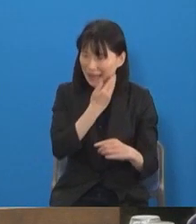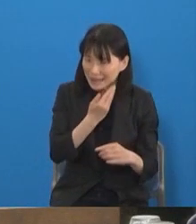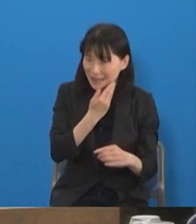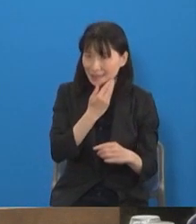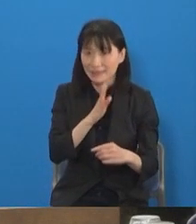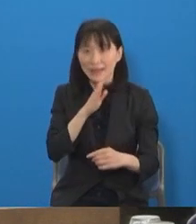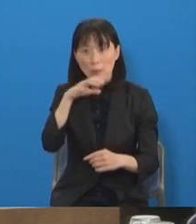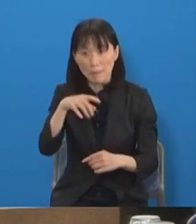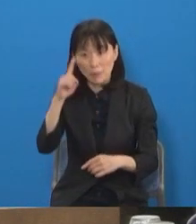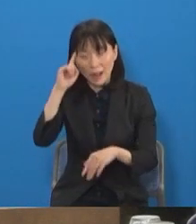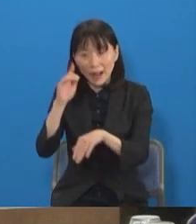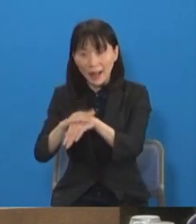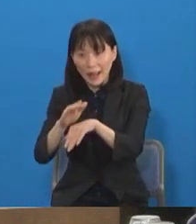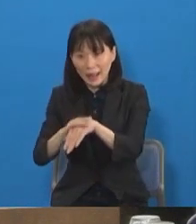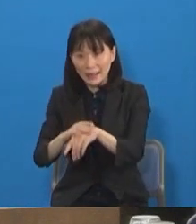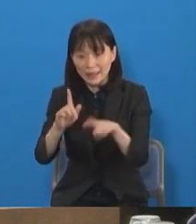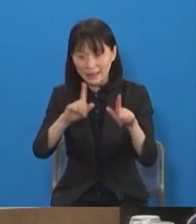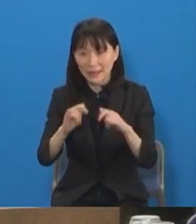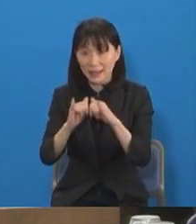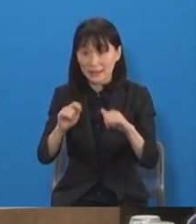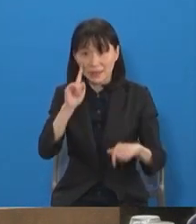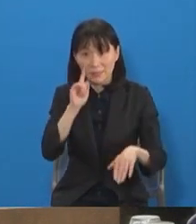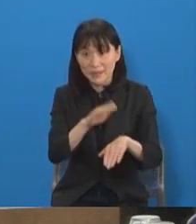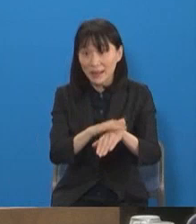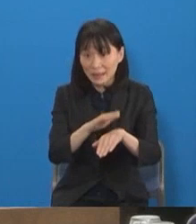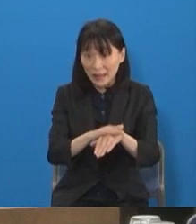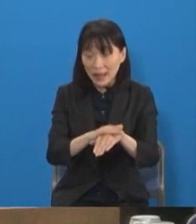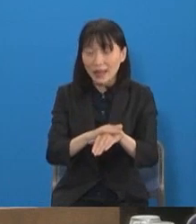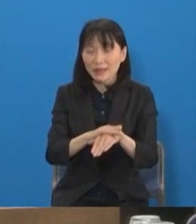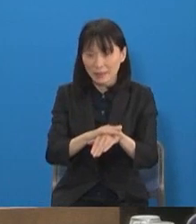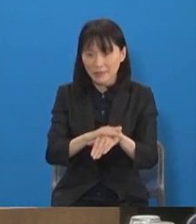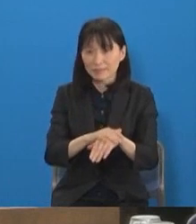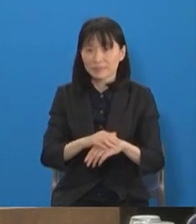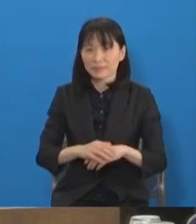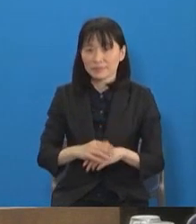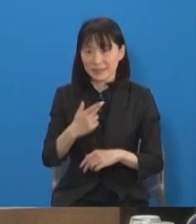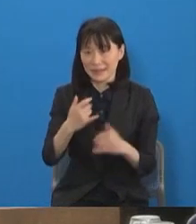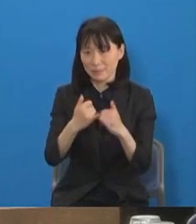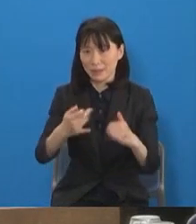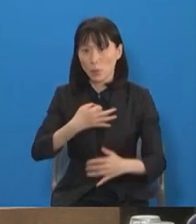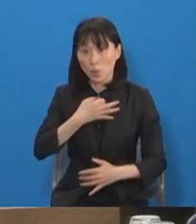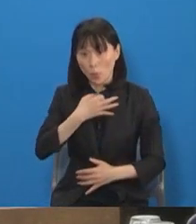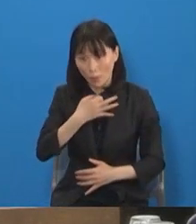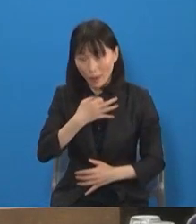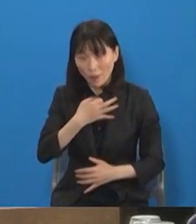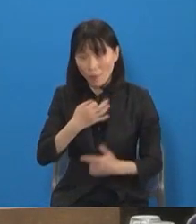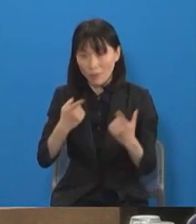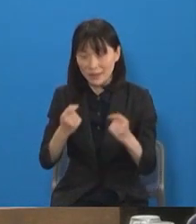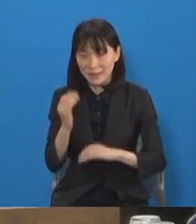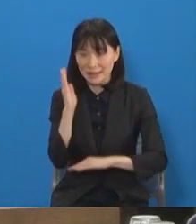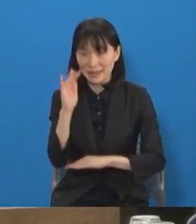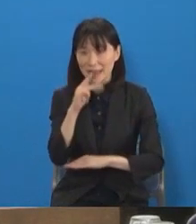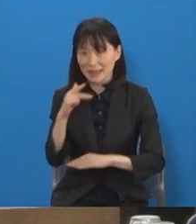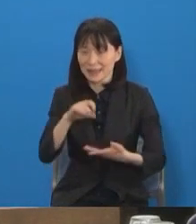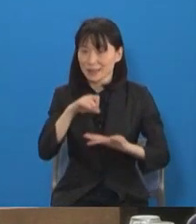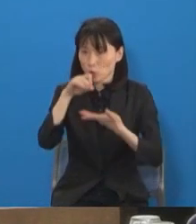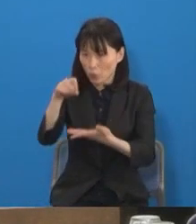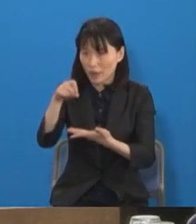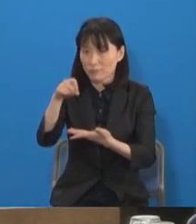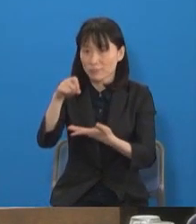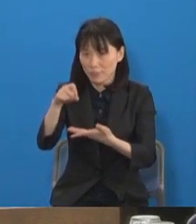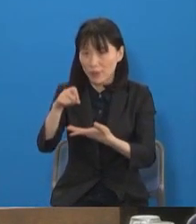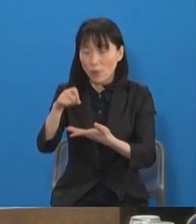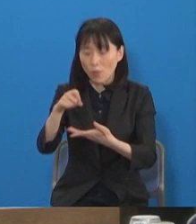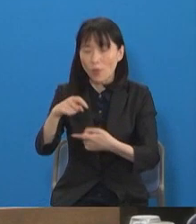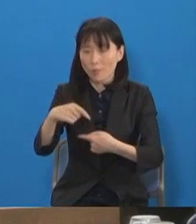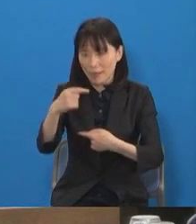場の視点、生活者の目線を生かしながら、市民の声を政治に届けることをまず冒頭